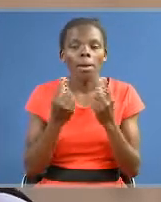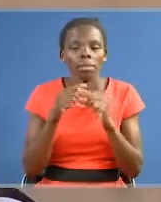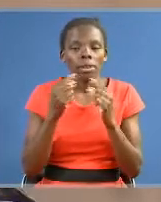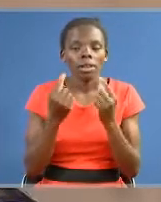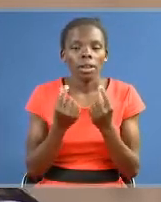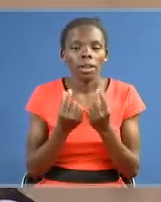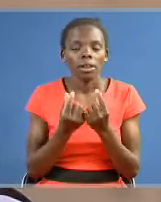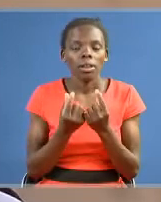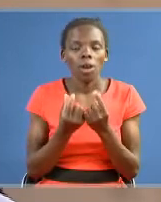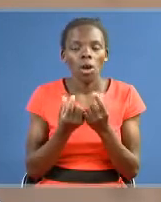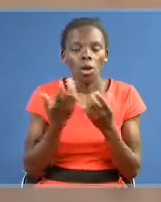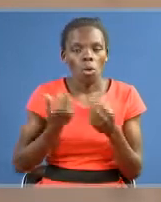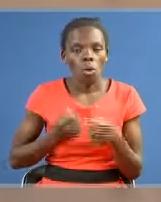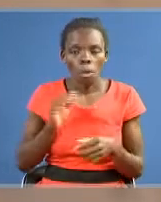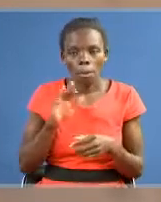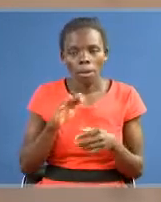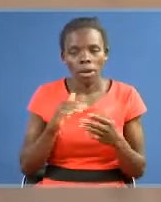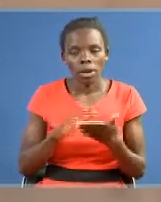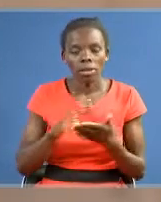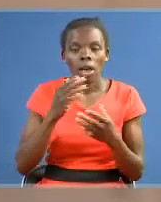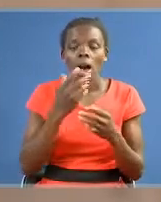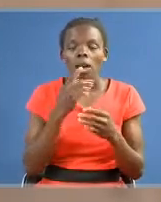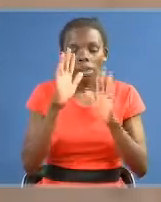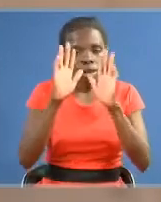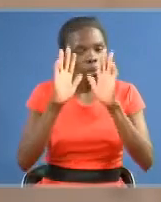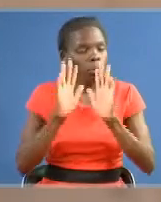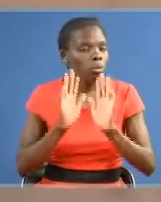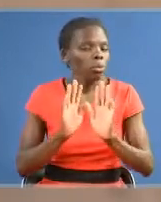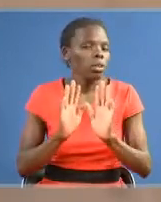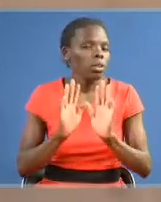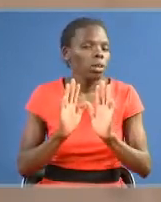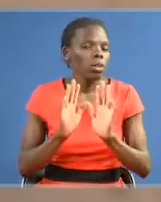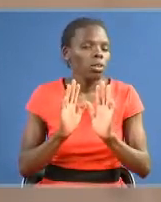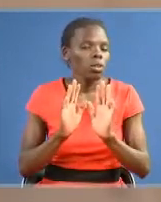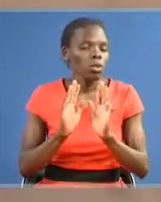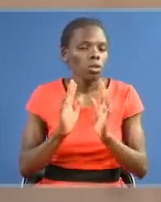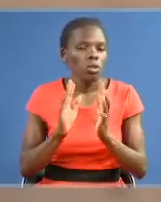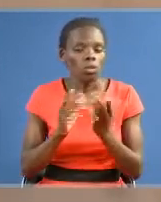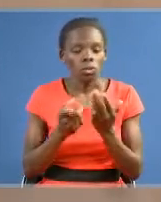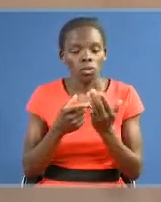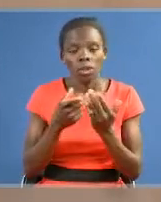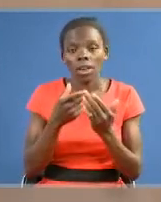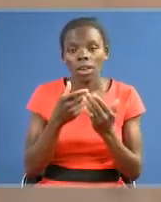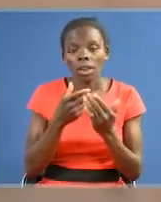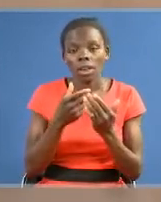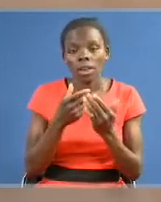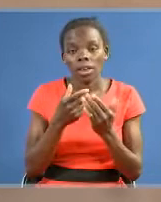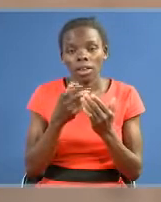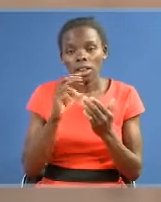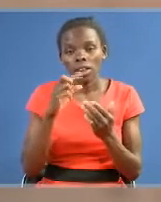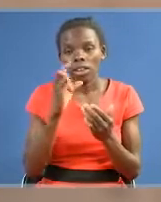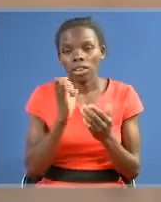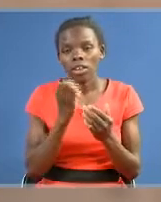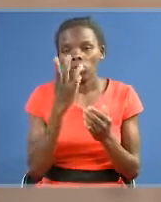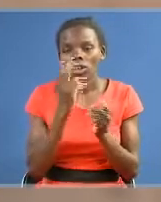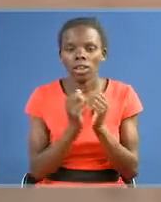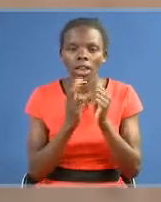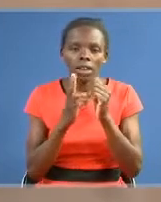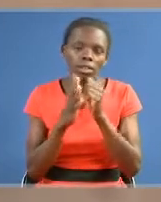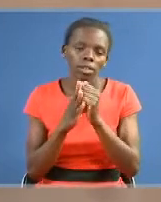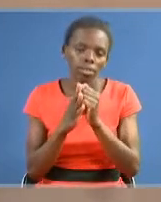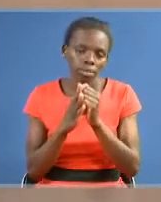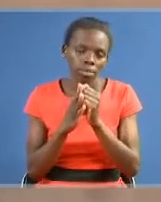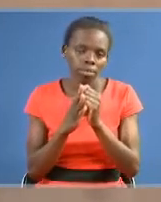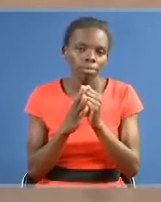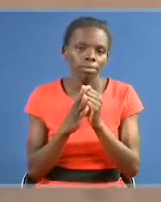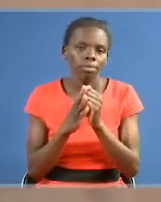the woman's voice. And I think the importance of Dada Rising to this day and age, especially in Kenya in 2019,